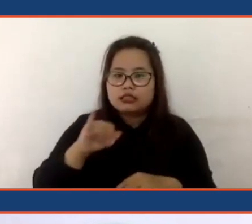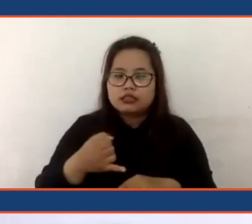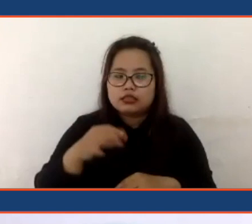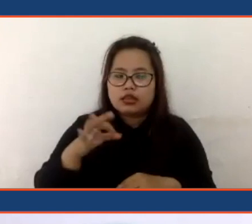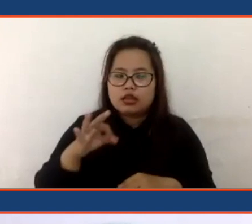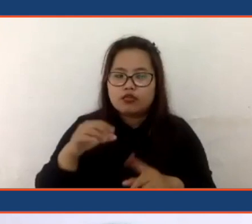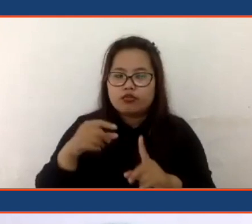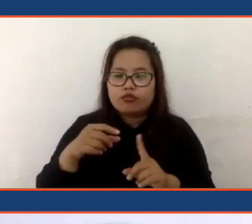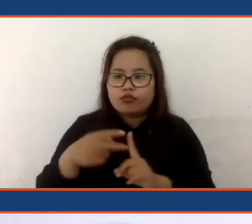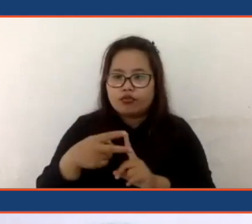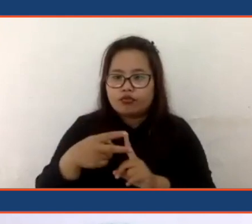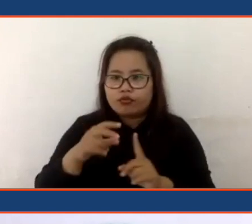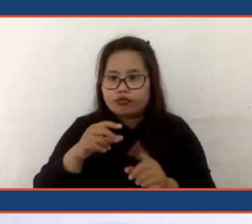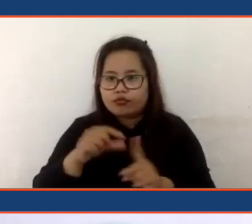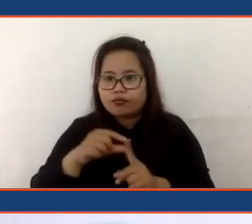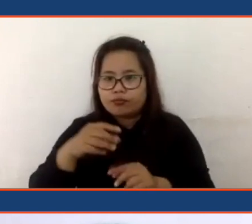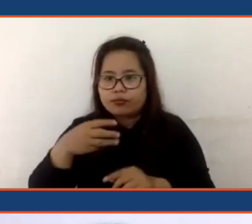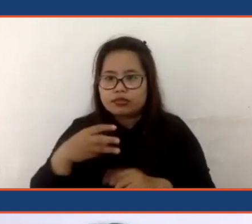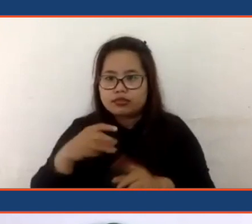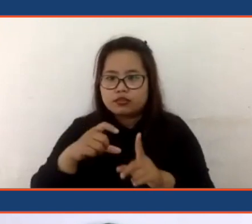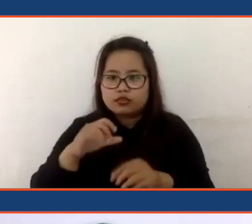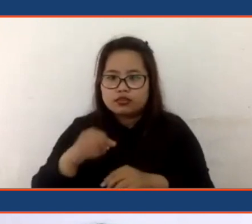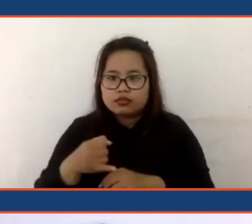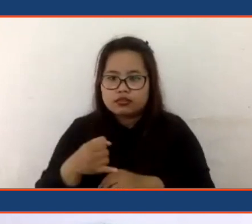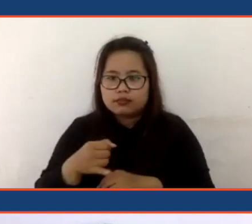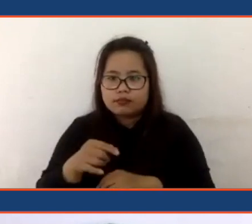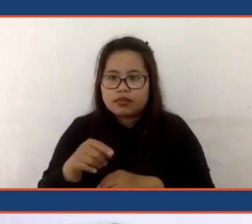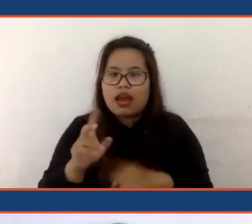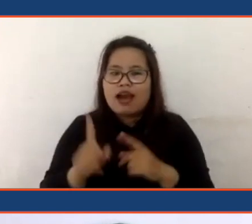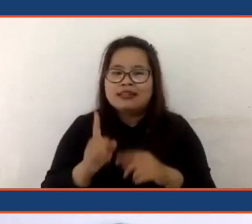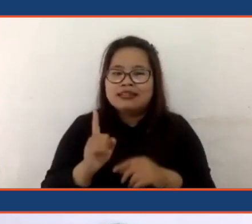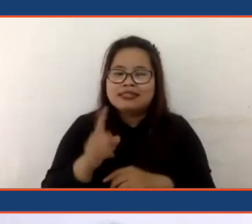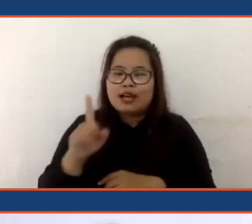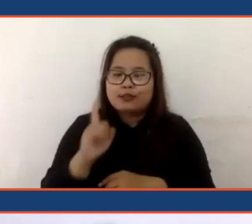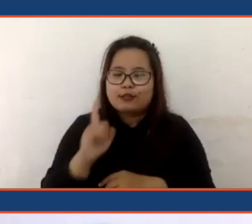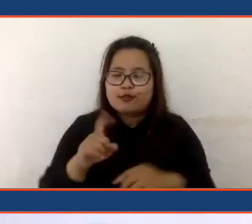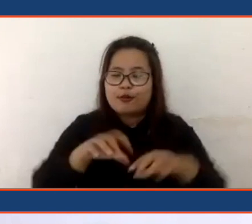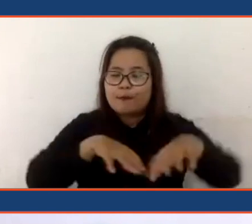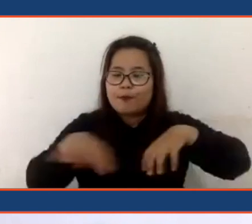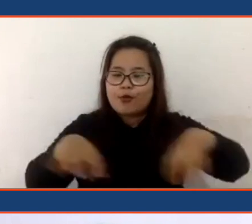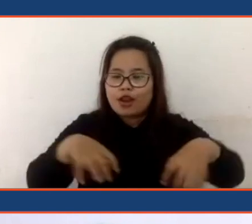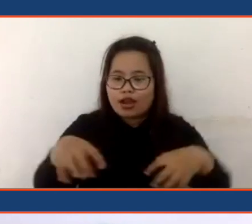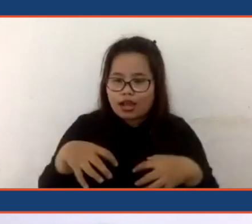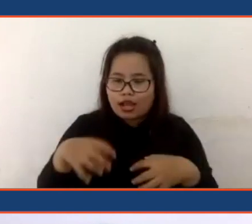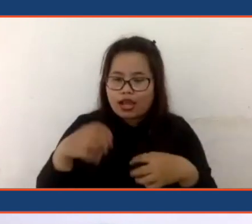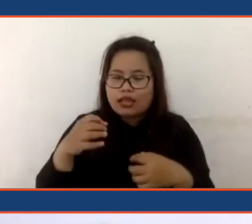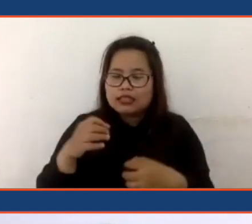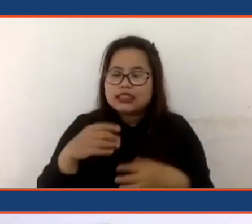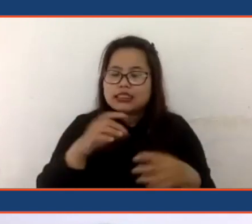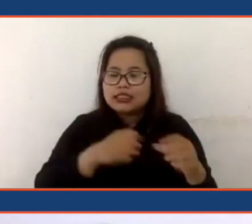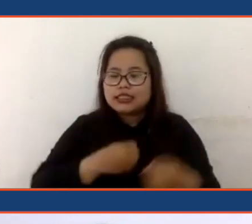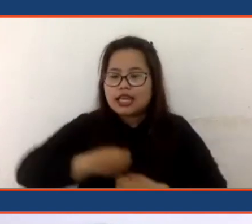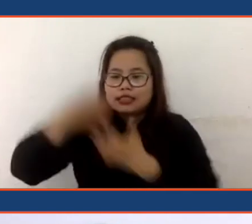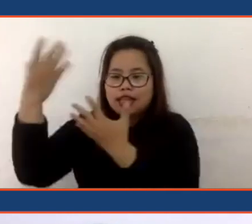area satu puisi sastra Inggris ya suatu a product sastra Inggris yang klasik berjudul